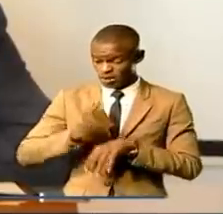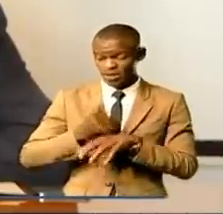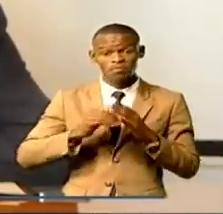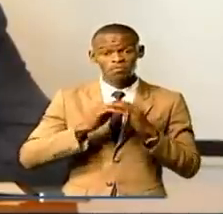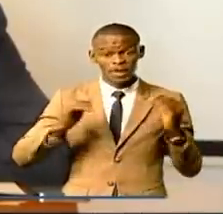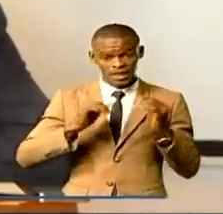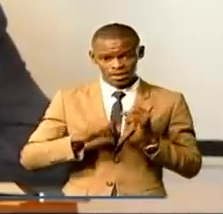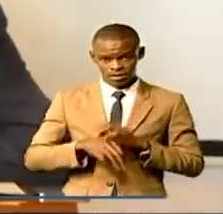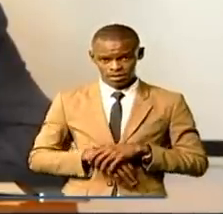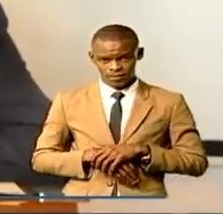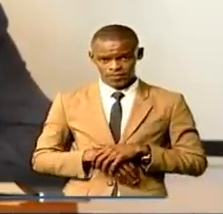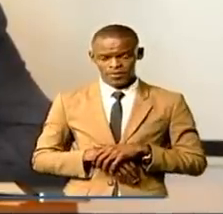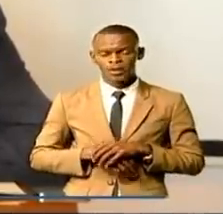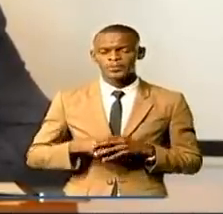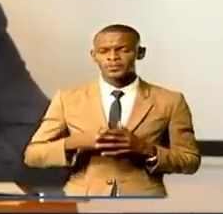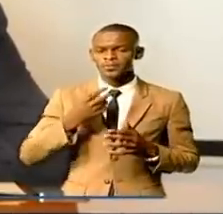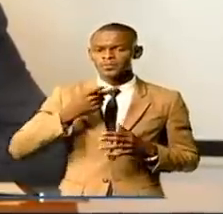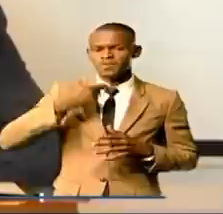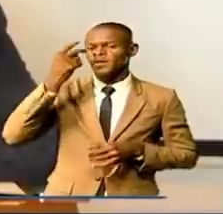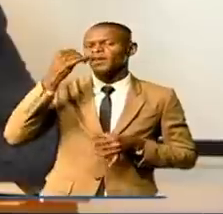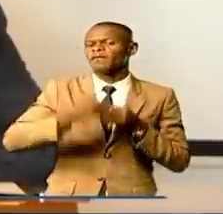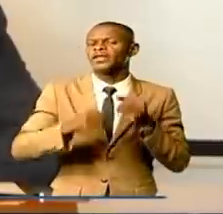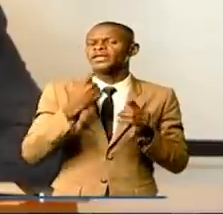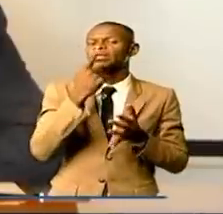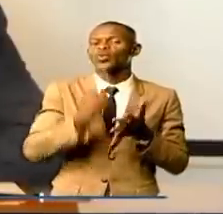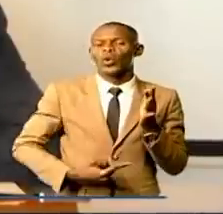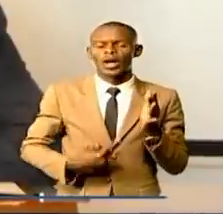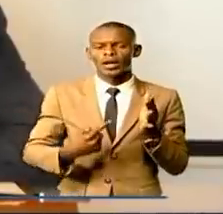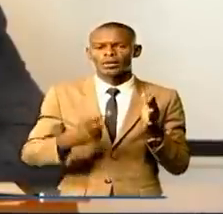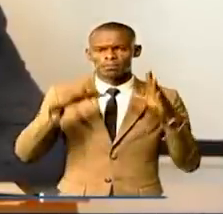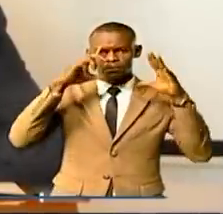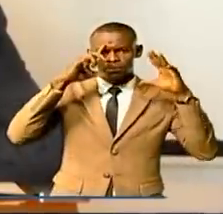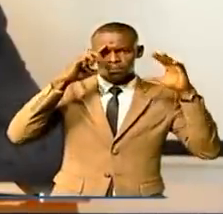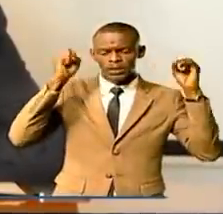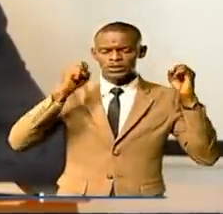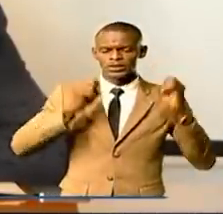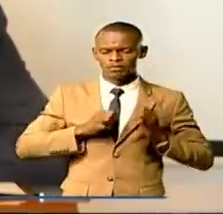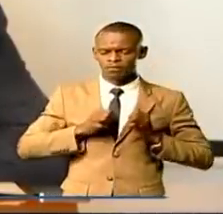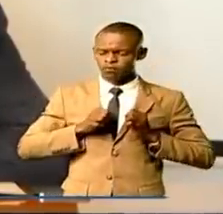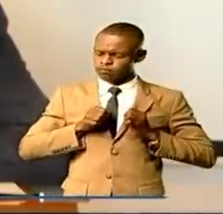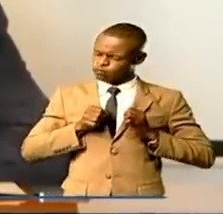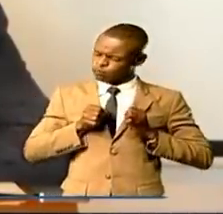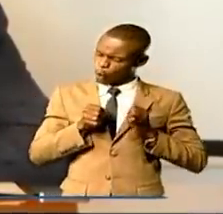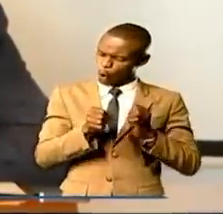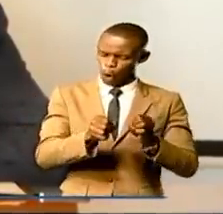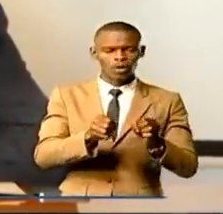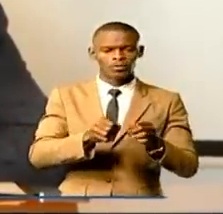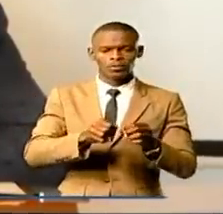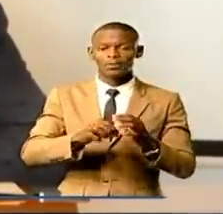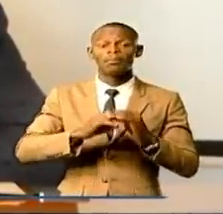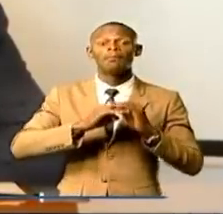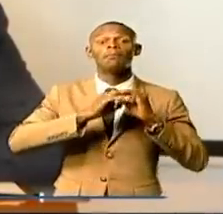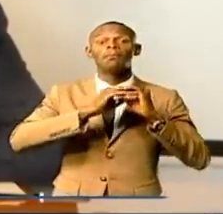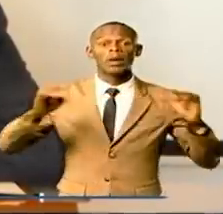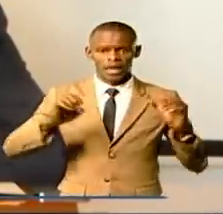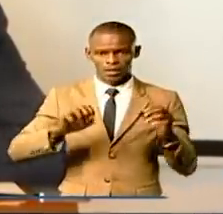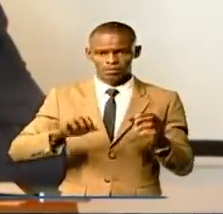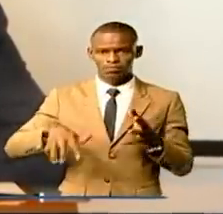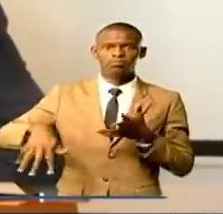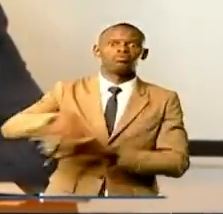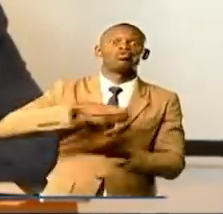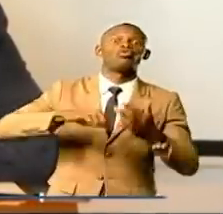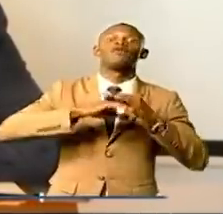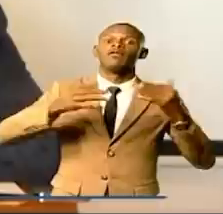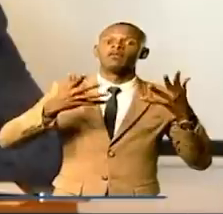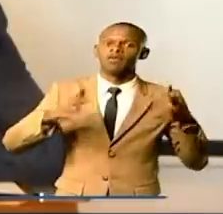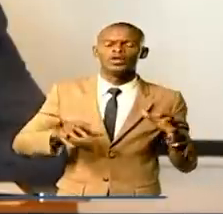que nous soutenons tous les efforts qui sont faits par le chef de l'État pour ramener la paix et la sécurité, et nous transmettons en tout cas